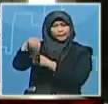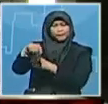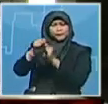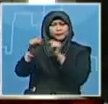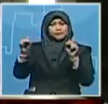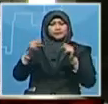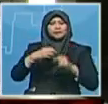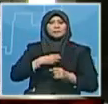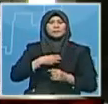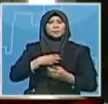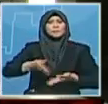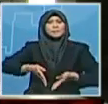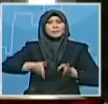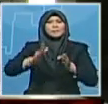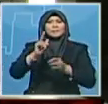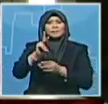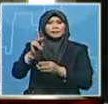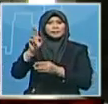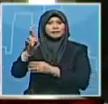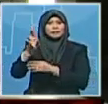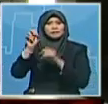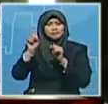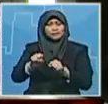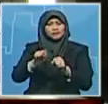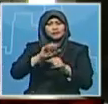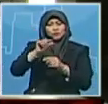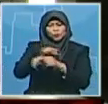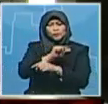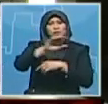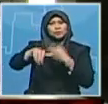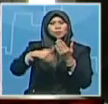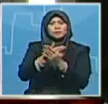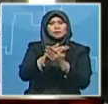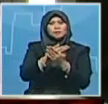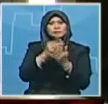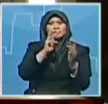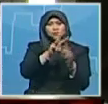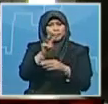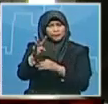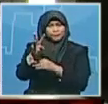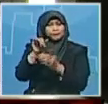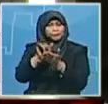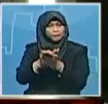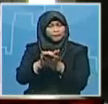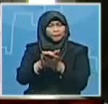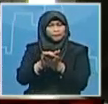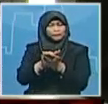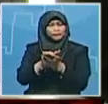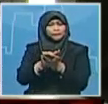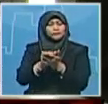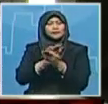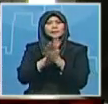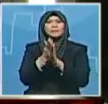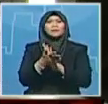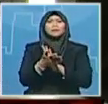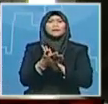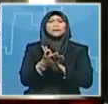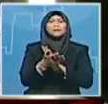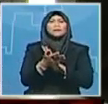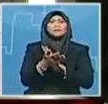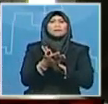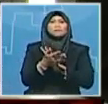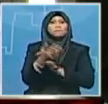iaitu Aduan Jalan KKR, anda boleh menggunakan semua fasiliti ini dengan tujuan menjadi mata-mata